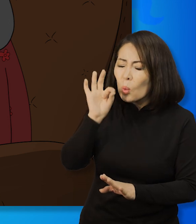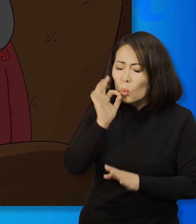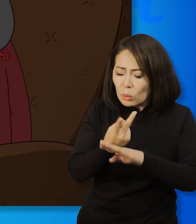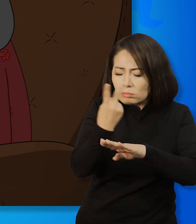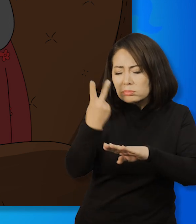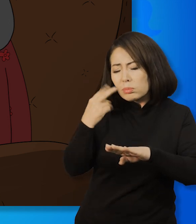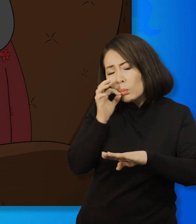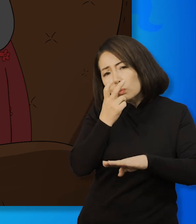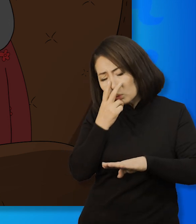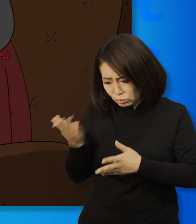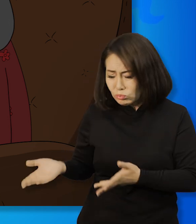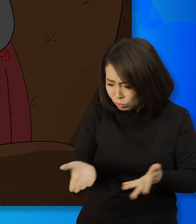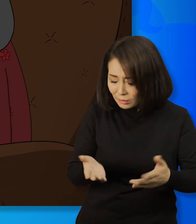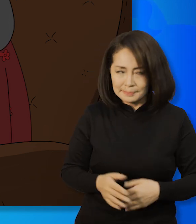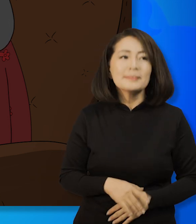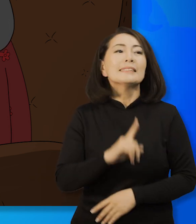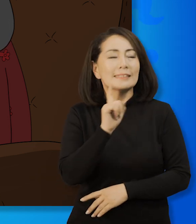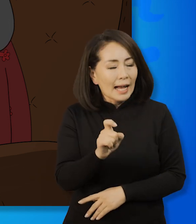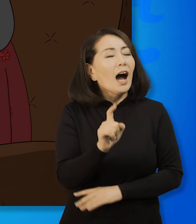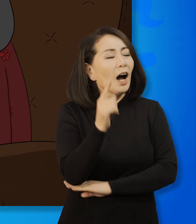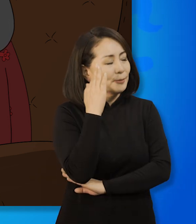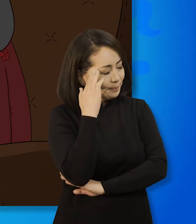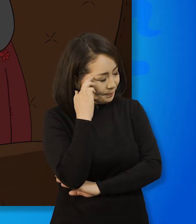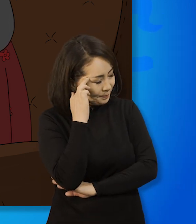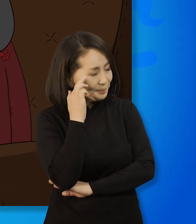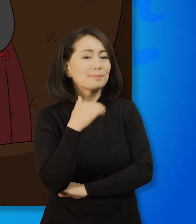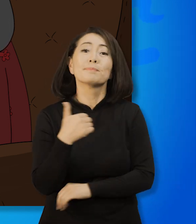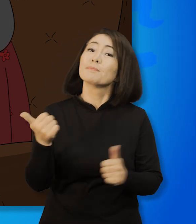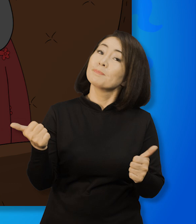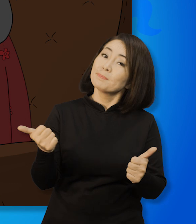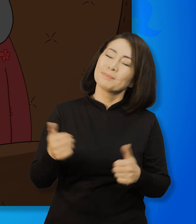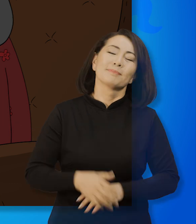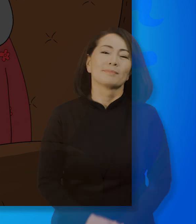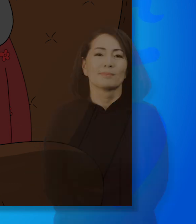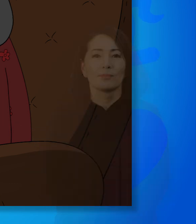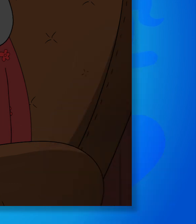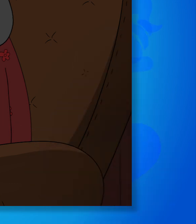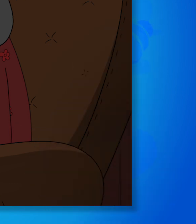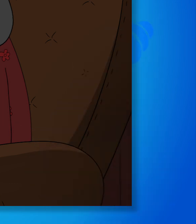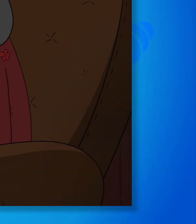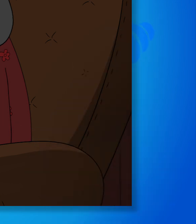Басраа. Хүүхэлтэйг нь үзүүлэлтэй. Засха. Enjoy.